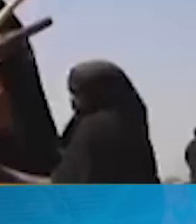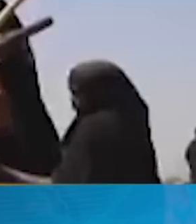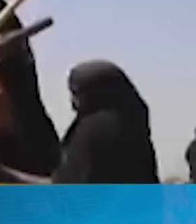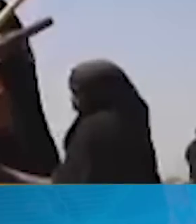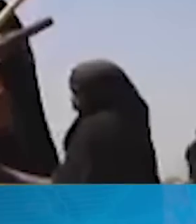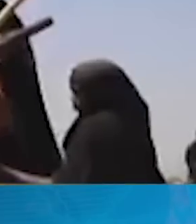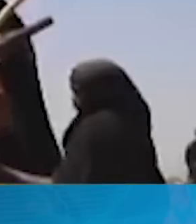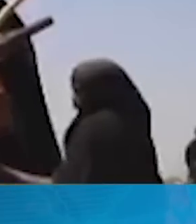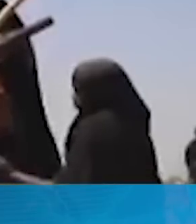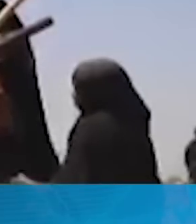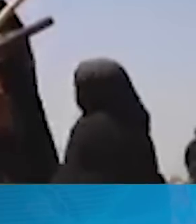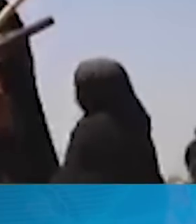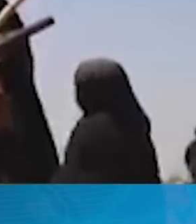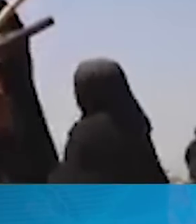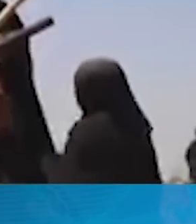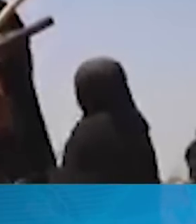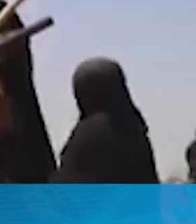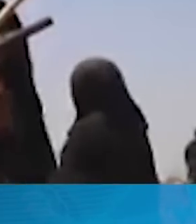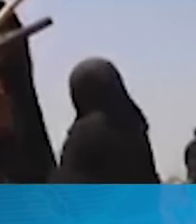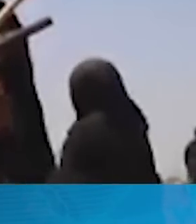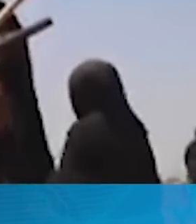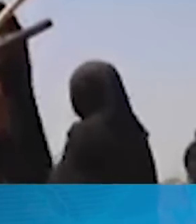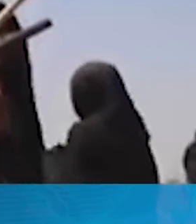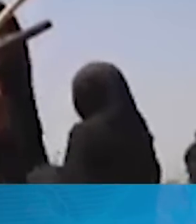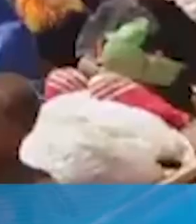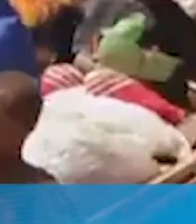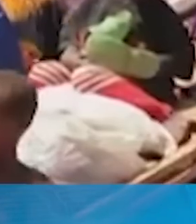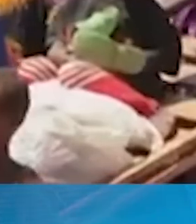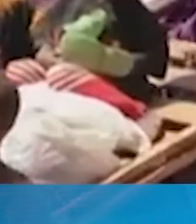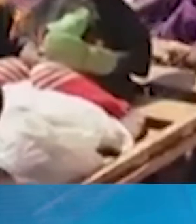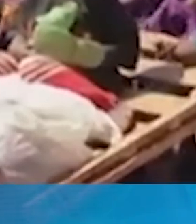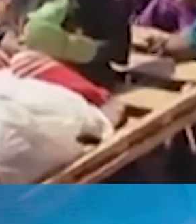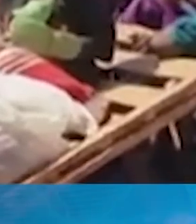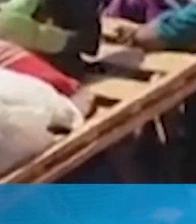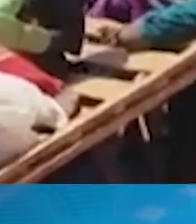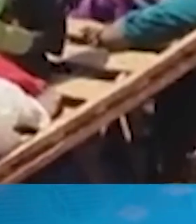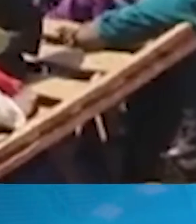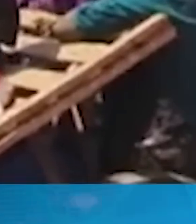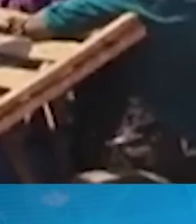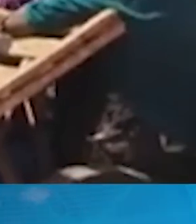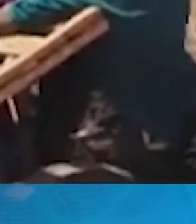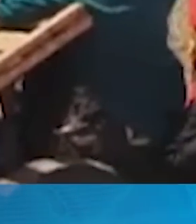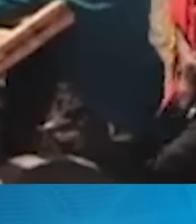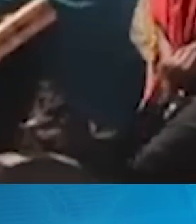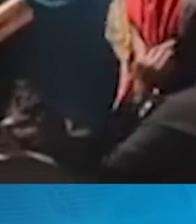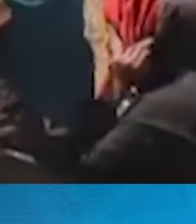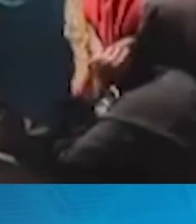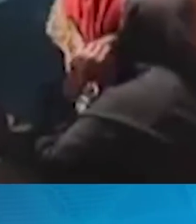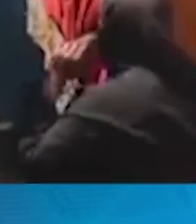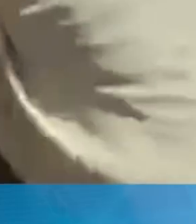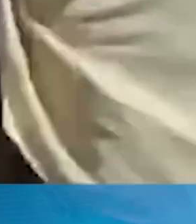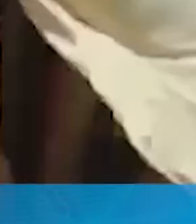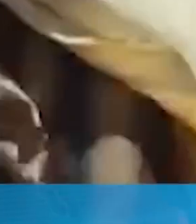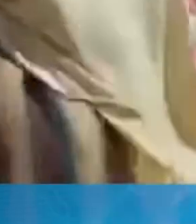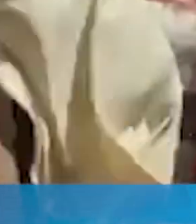du sommet des Nations Unies sur les systèmes alimentaires qui s'ouvre ce lundi à Rome. Tous les acteurs qui interviennent entre le moment où un aliment est